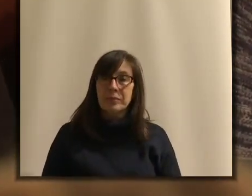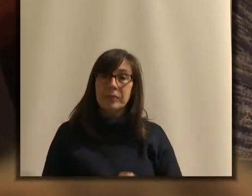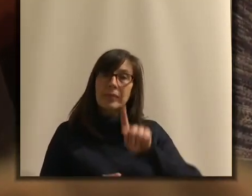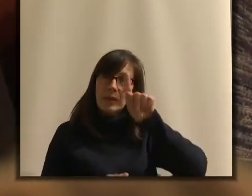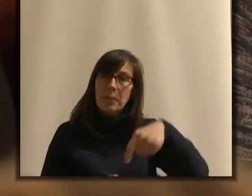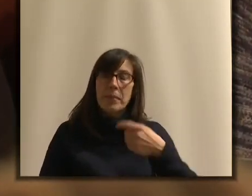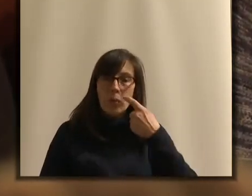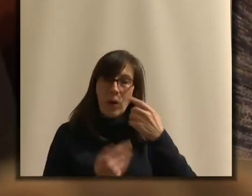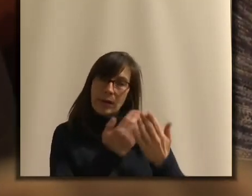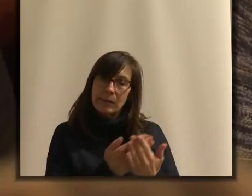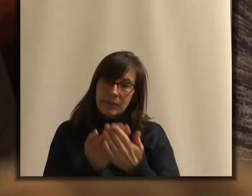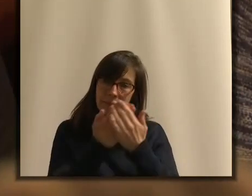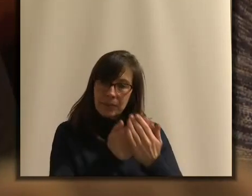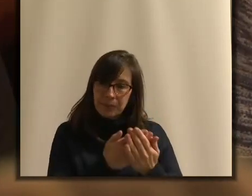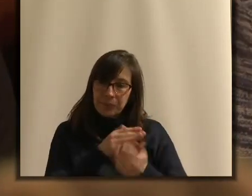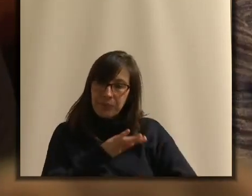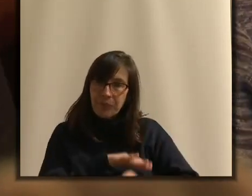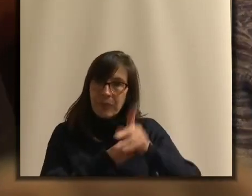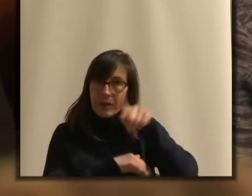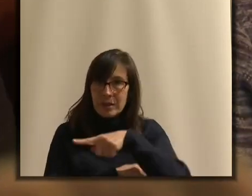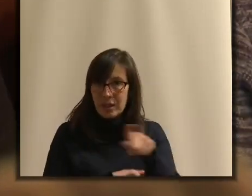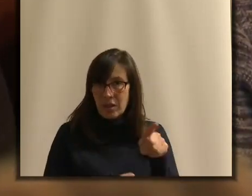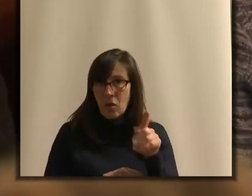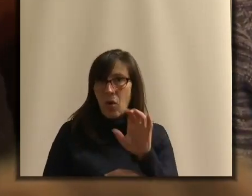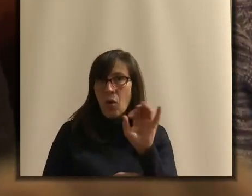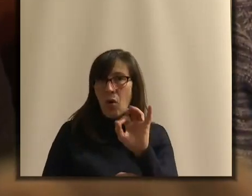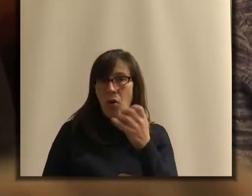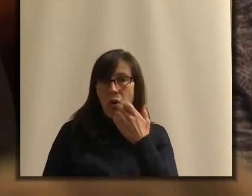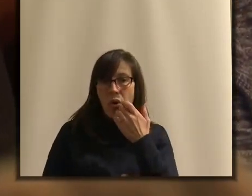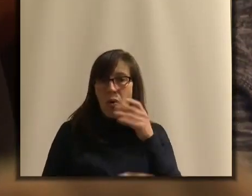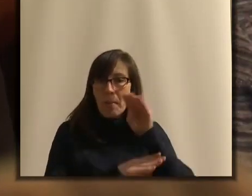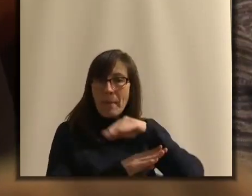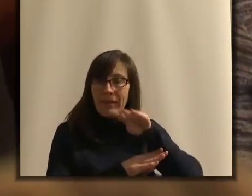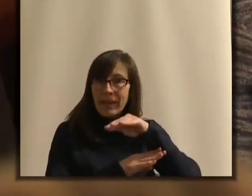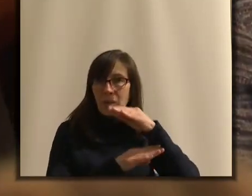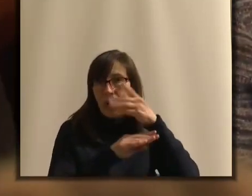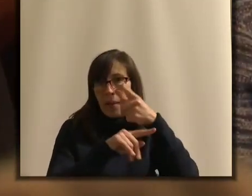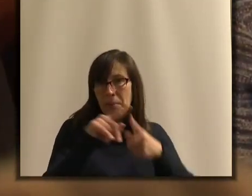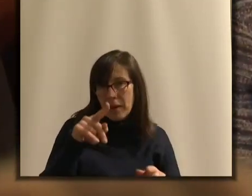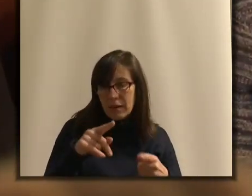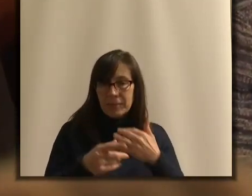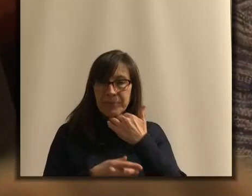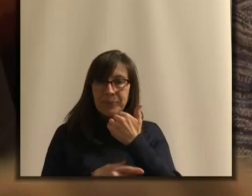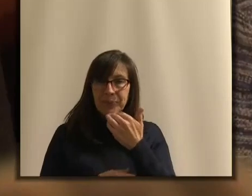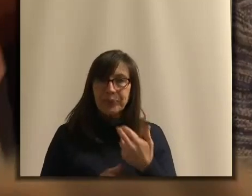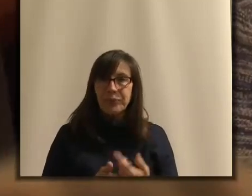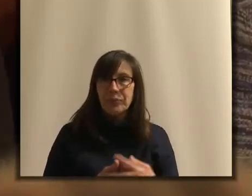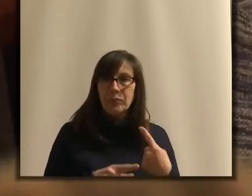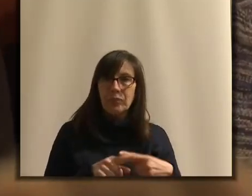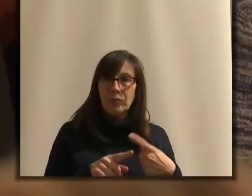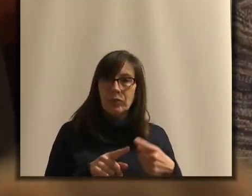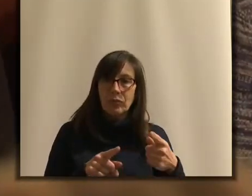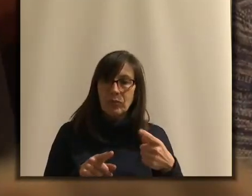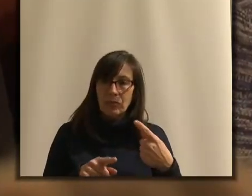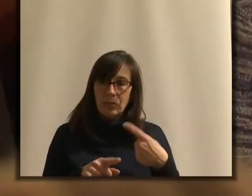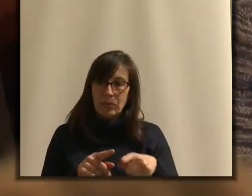també si això de continuar sent vialitat o podrà ser mantenir part de l'equipament com equipament o no, perquè les diferents